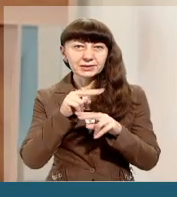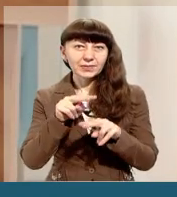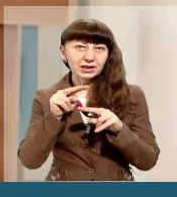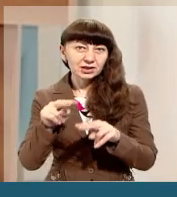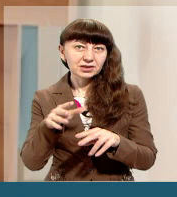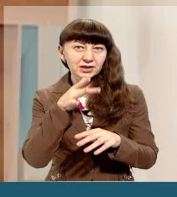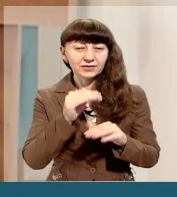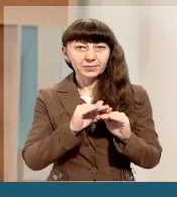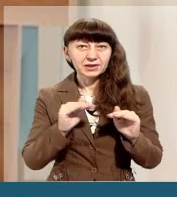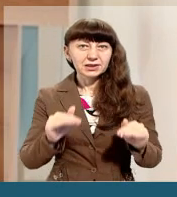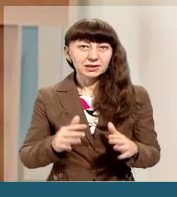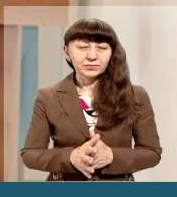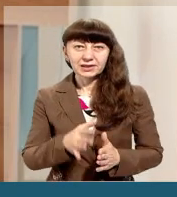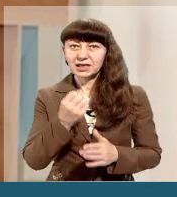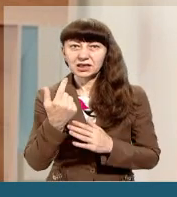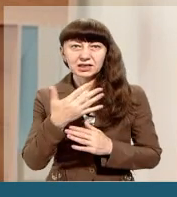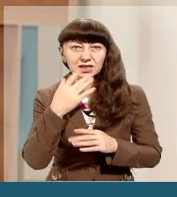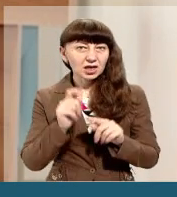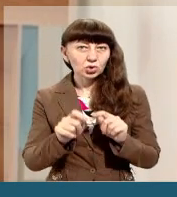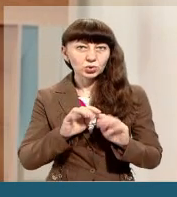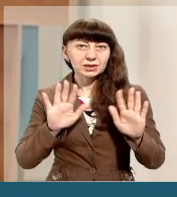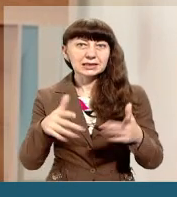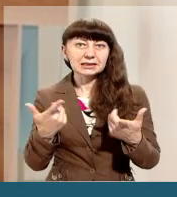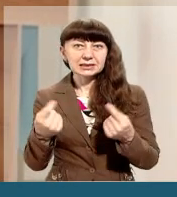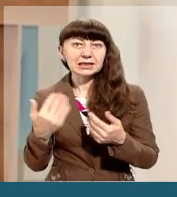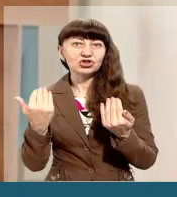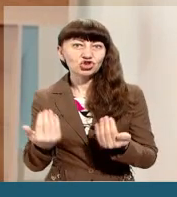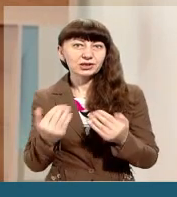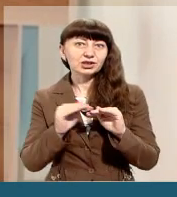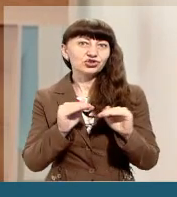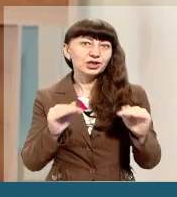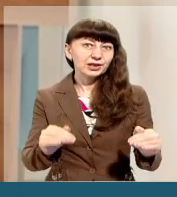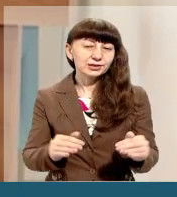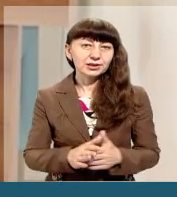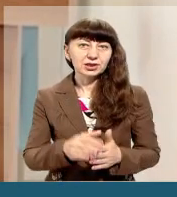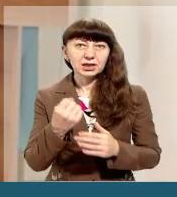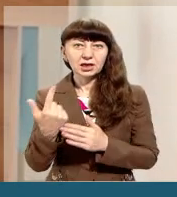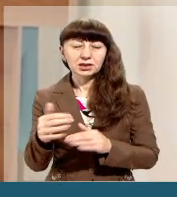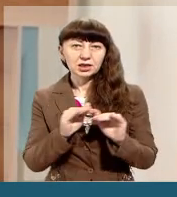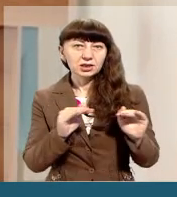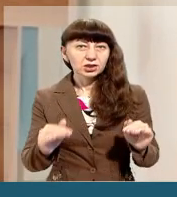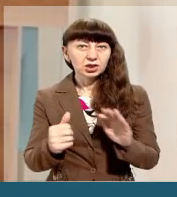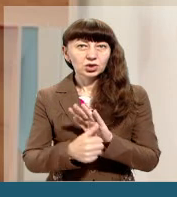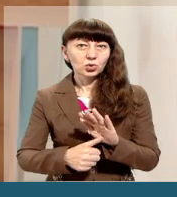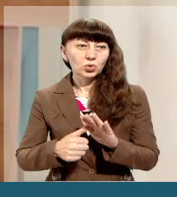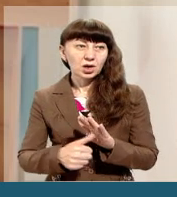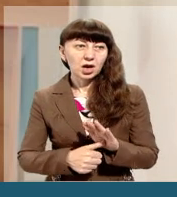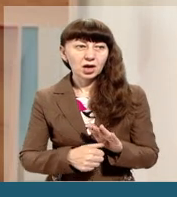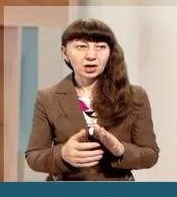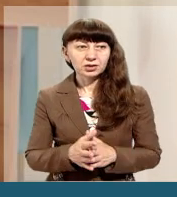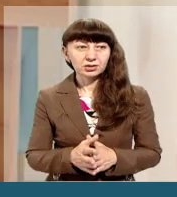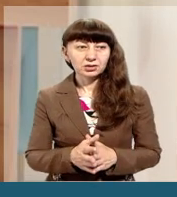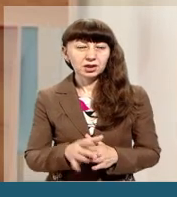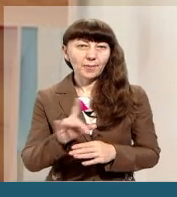детьми. Некоторые родители не контролируют ситуацию, где находятся их дети. Также некоторые дети, допустим, бывает такое,